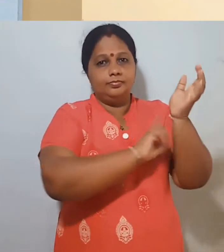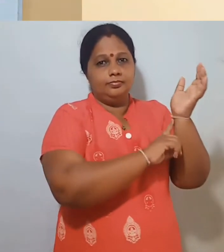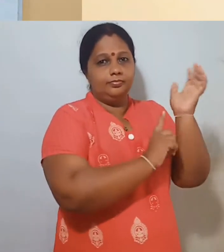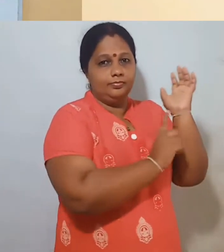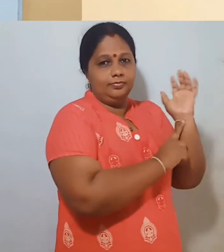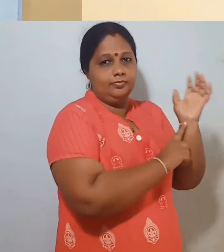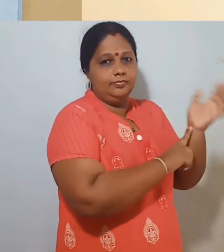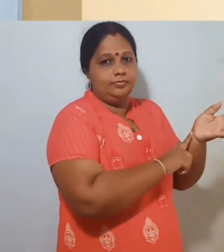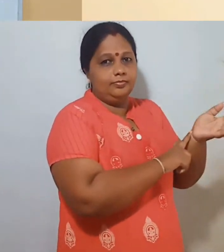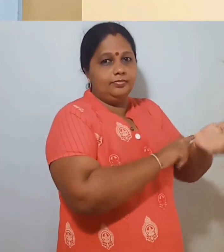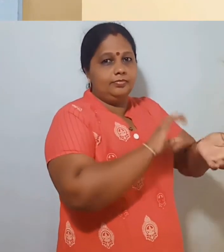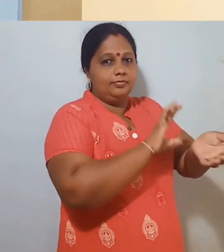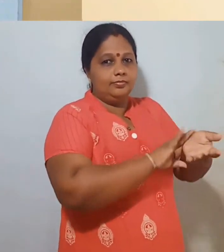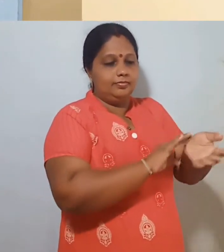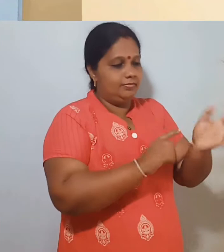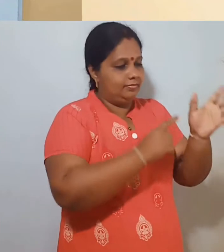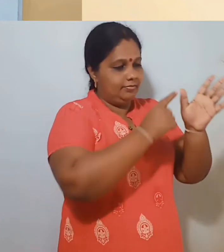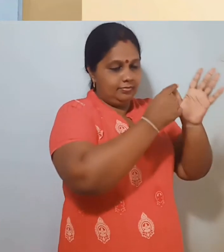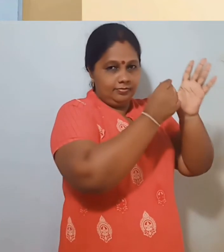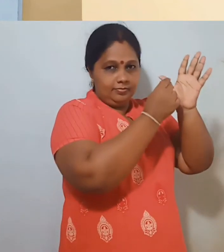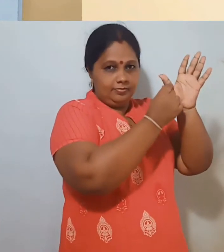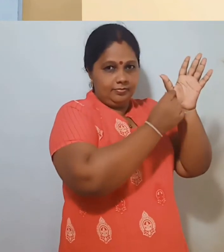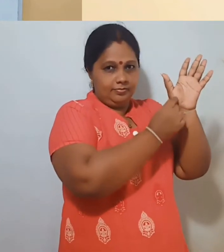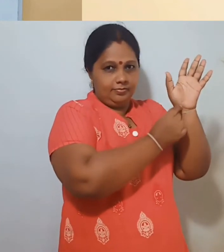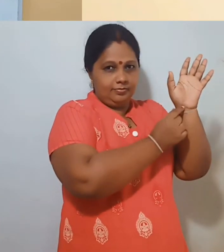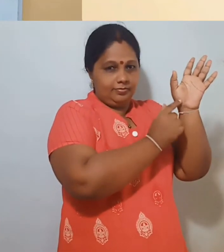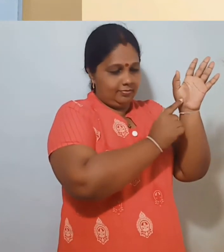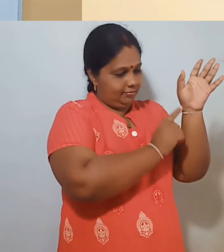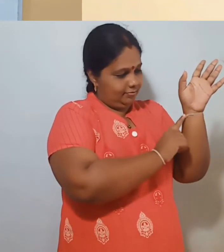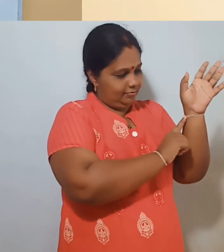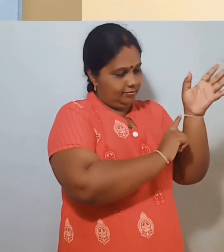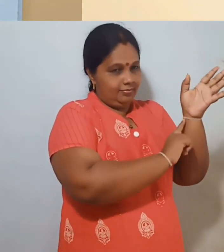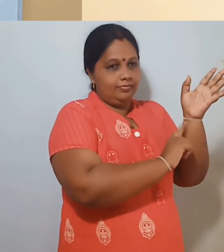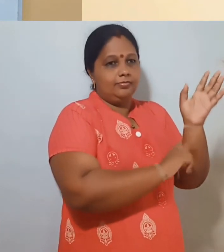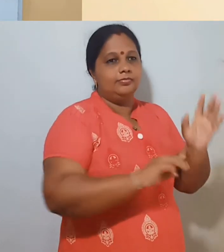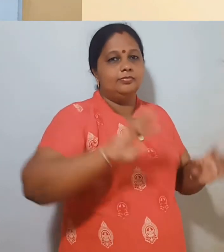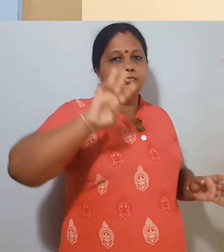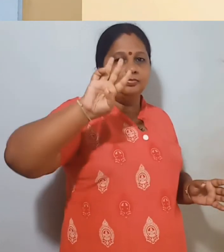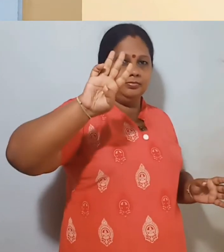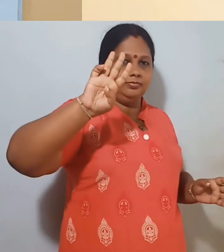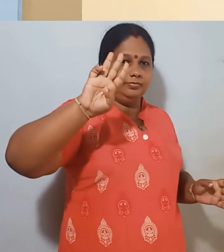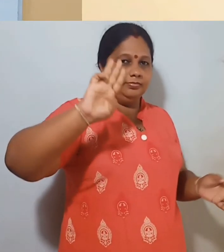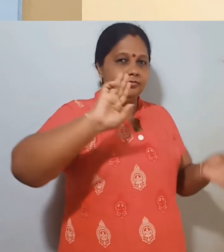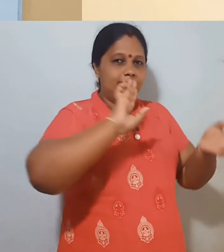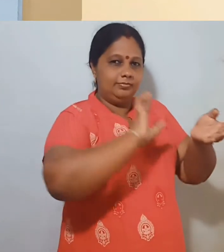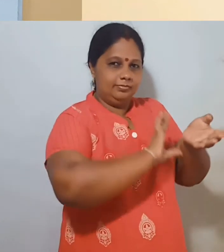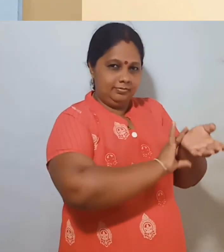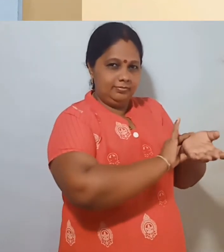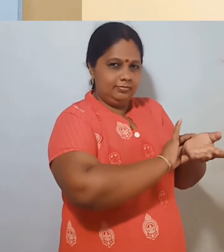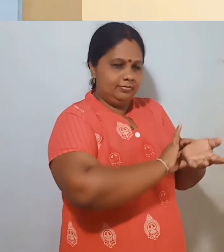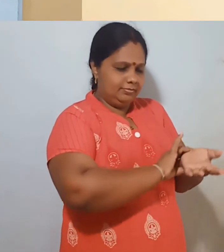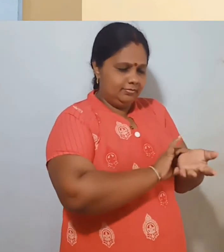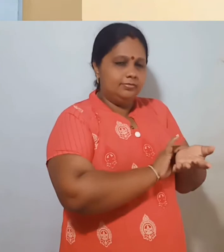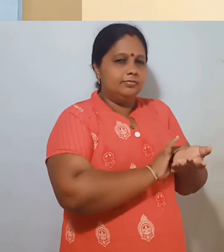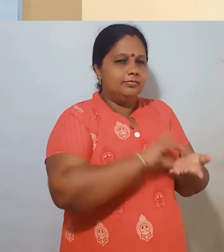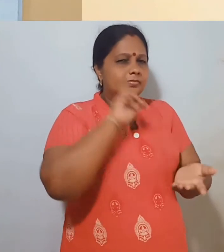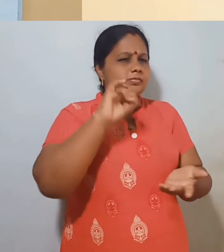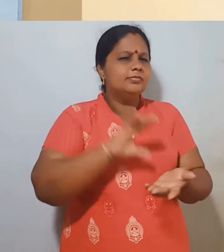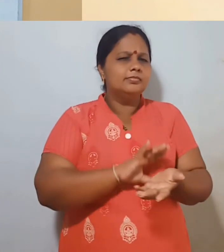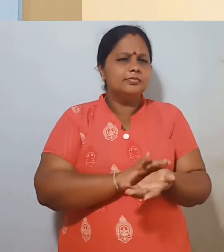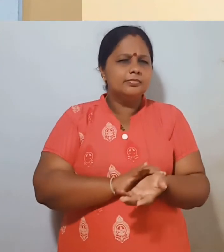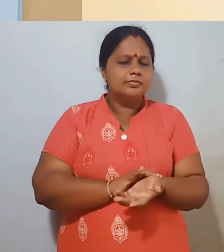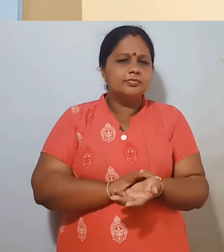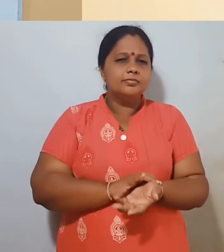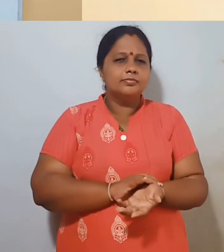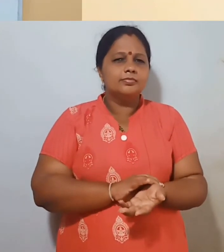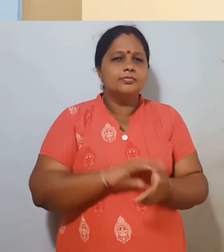பகுதியில இந்த பெருவிரல் பக்கமா இந்த பகுதியில ஒரு 3 விரல் அப்படி வையுங்க. ரைட். இப்படி வச்சா அந்த விரல்ல ஏதோ